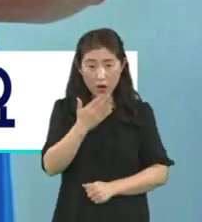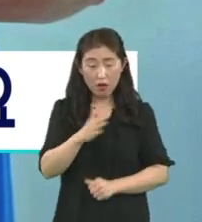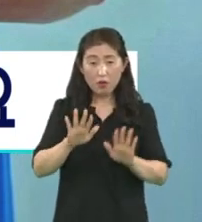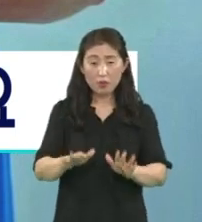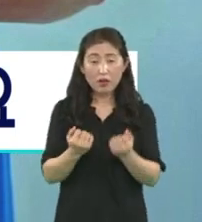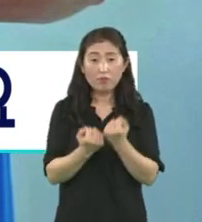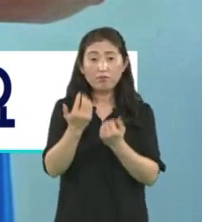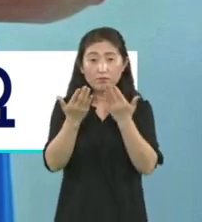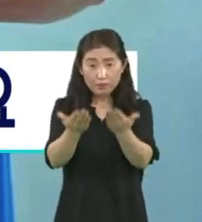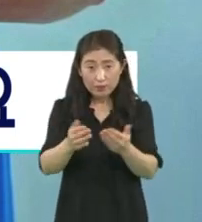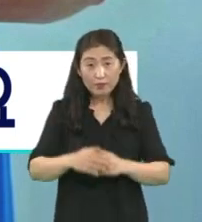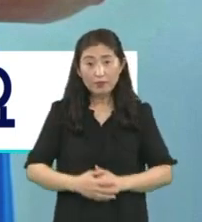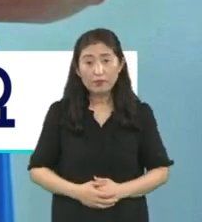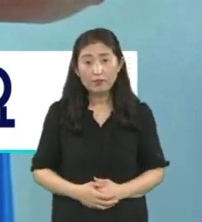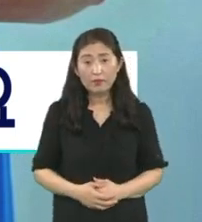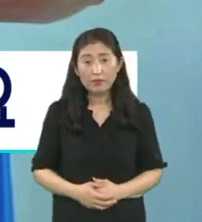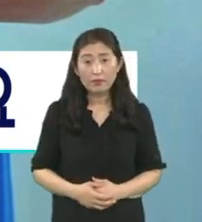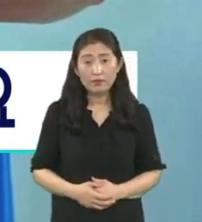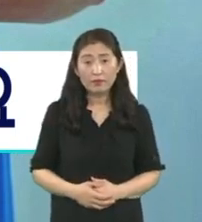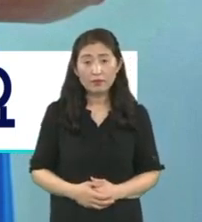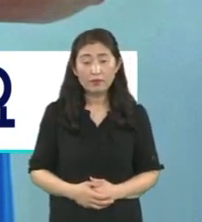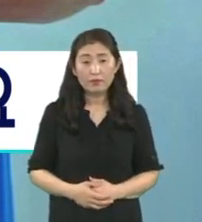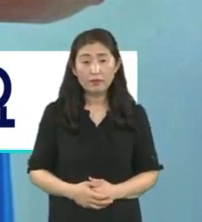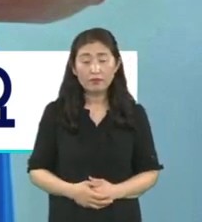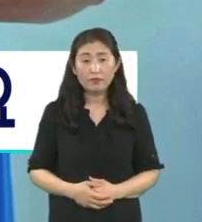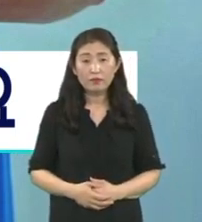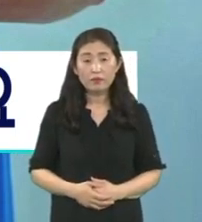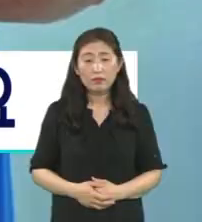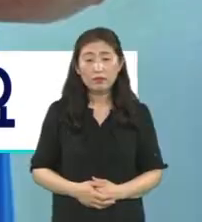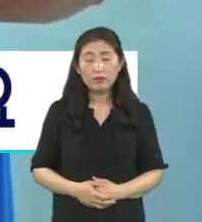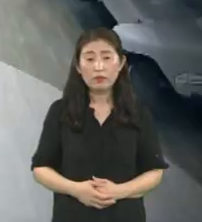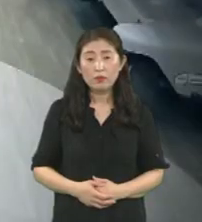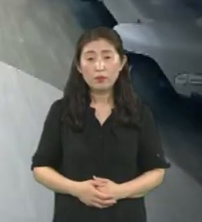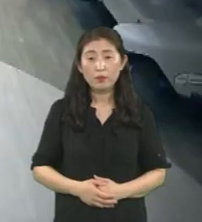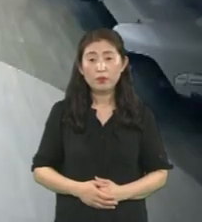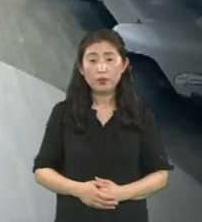이경은 개원의학전문기자가 자세히 알려드립니다.